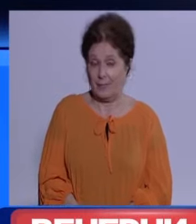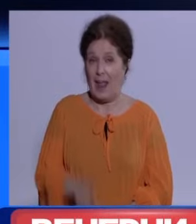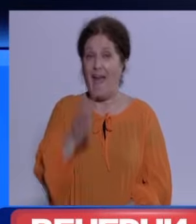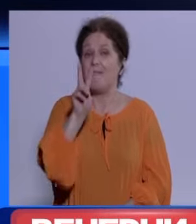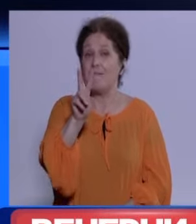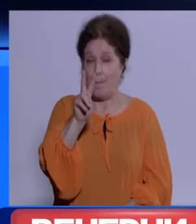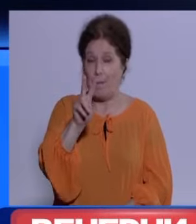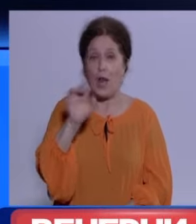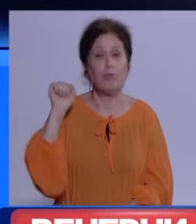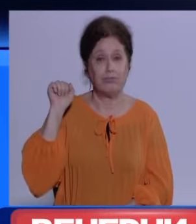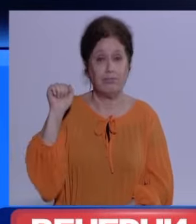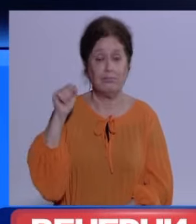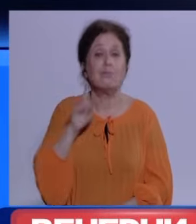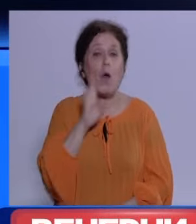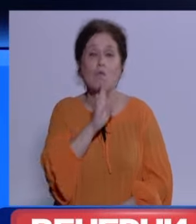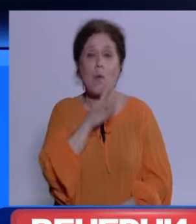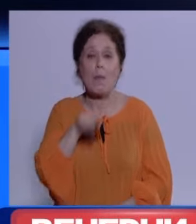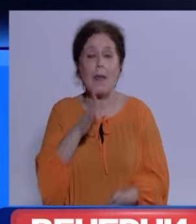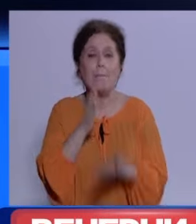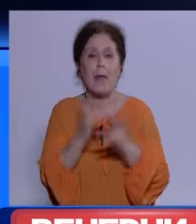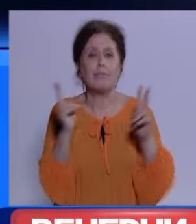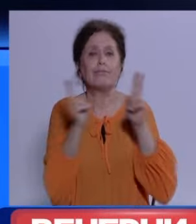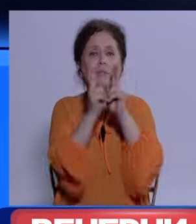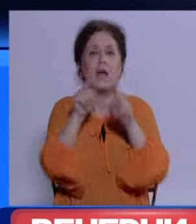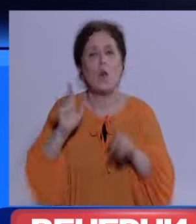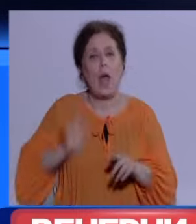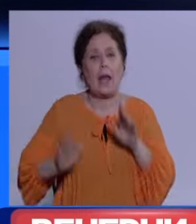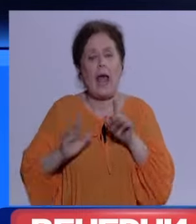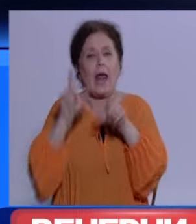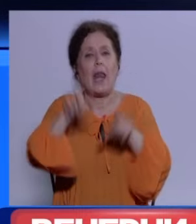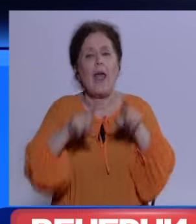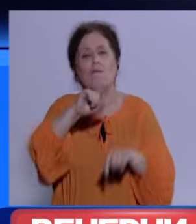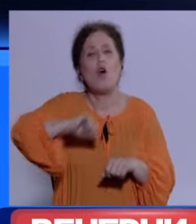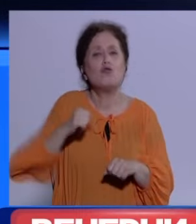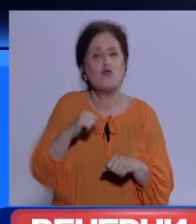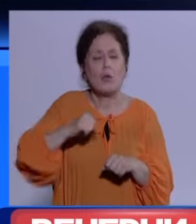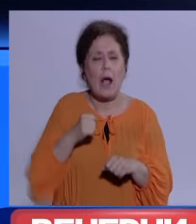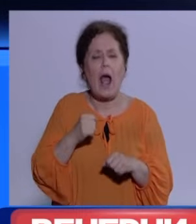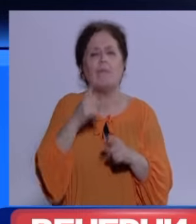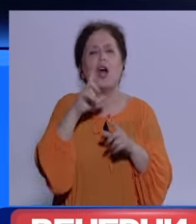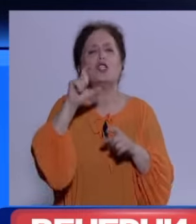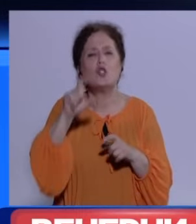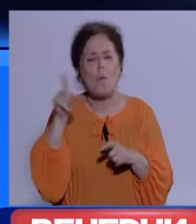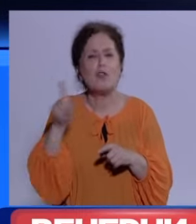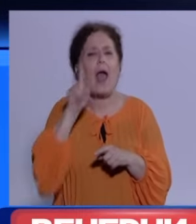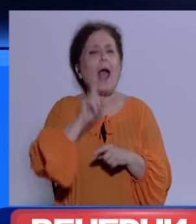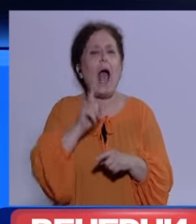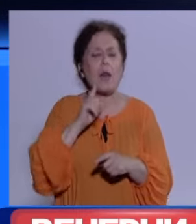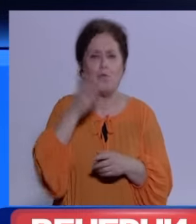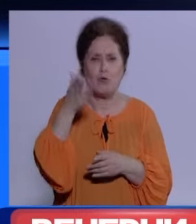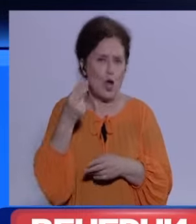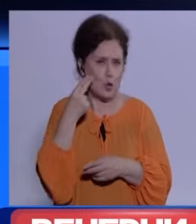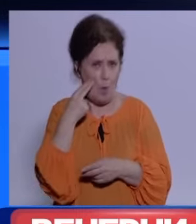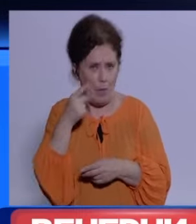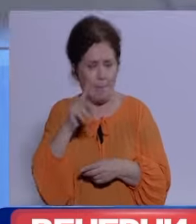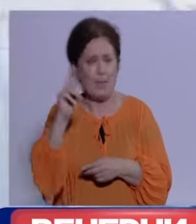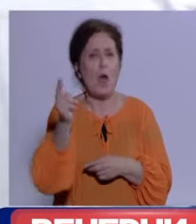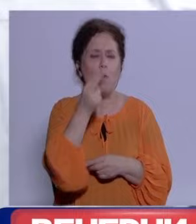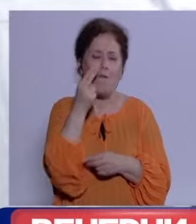ВМРО ДПМН поплатне во беа на средби со граѓани во Шуто, Ризари, Сопиште и во Карпош. Повикуваат